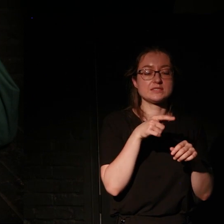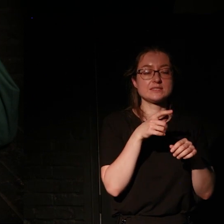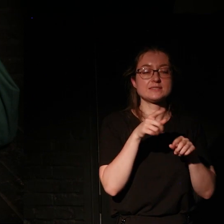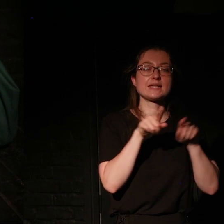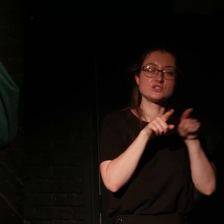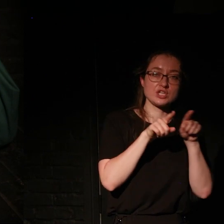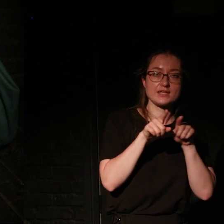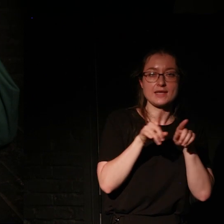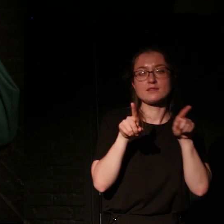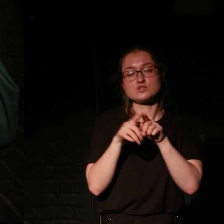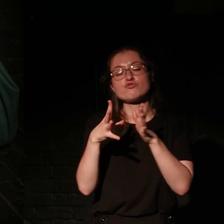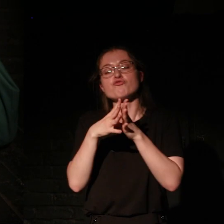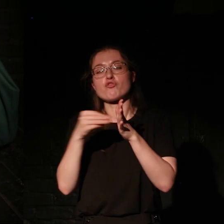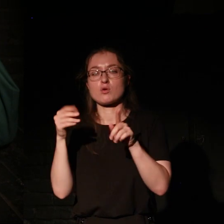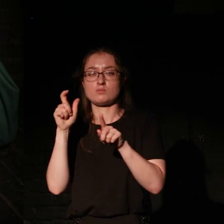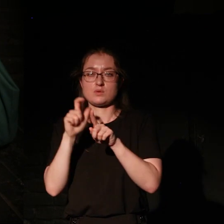Tak? Bo no,